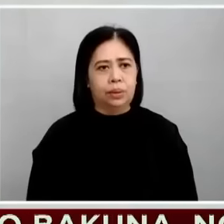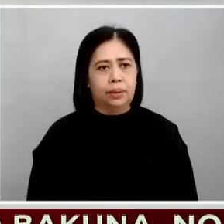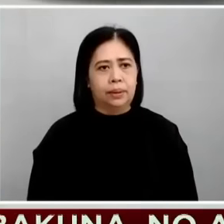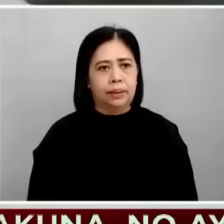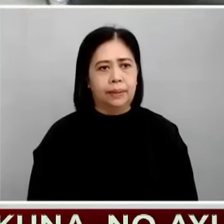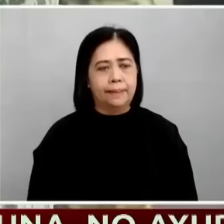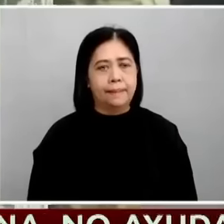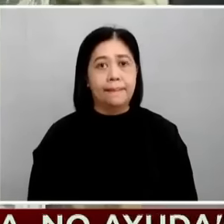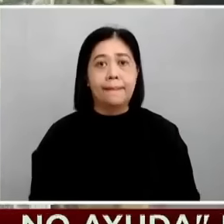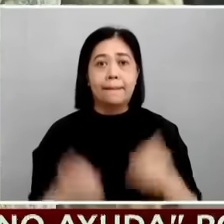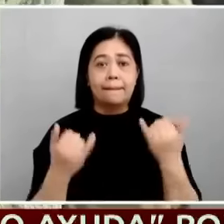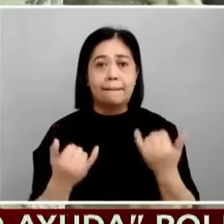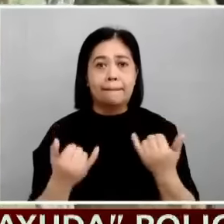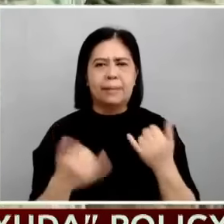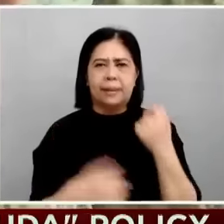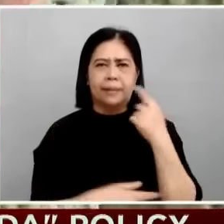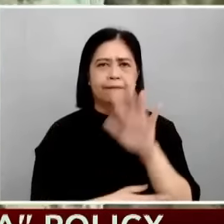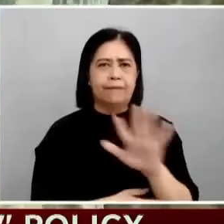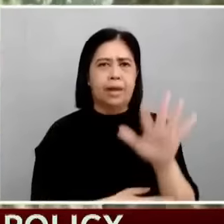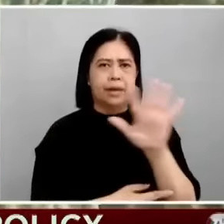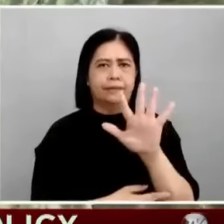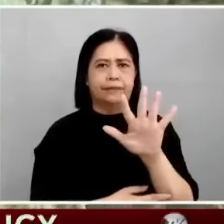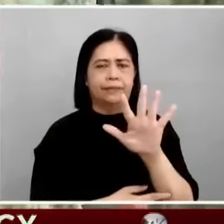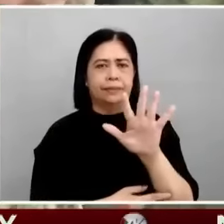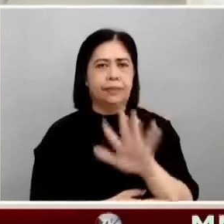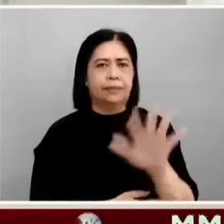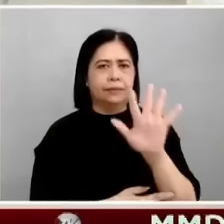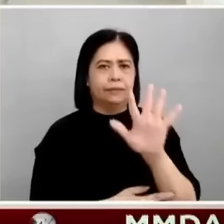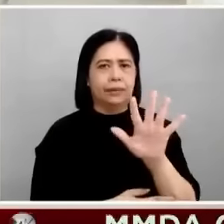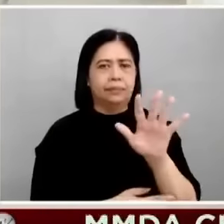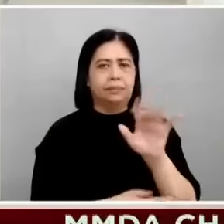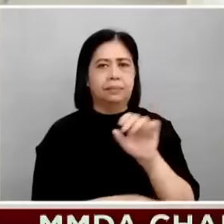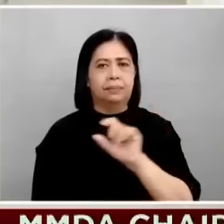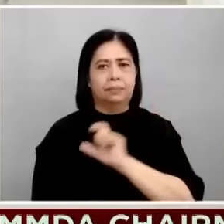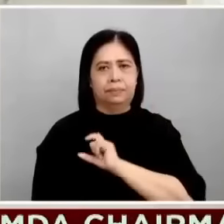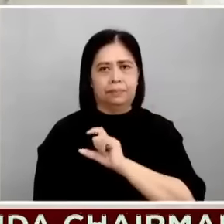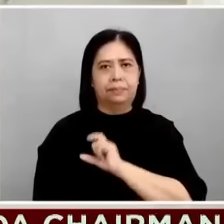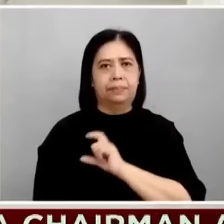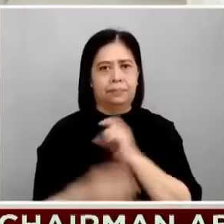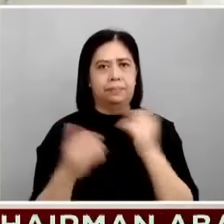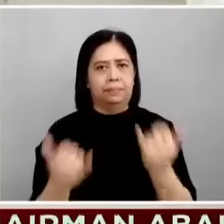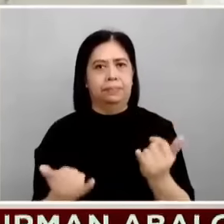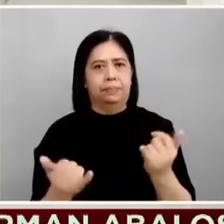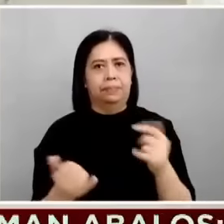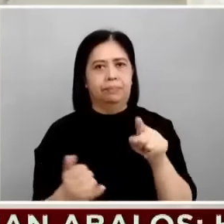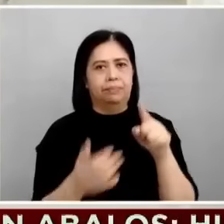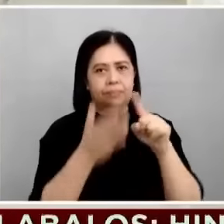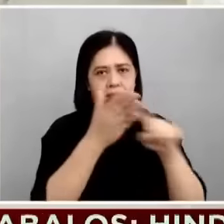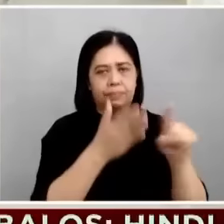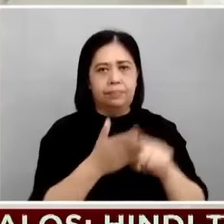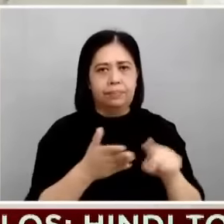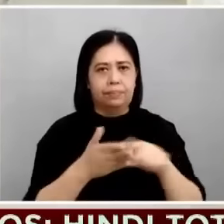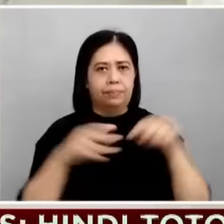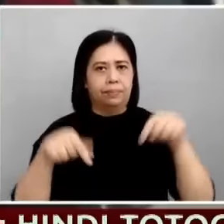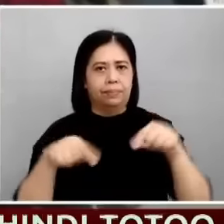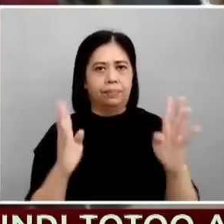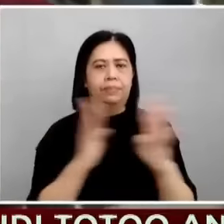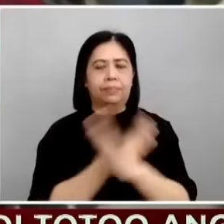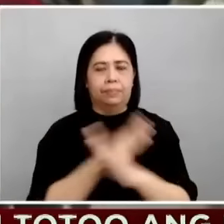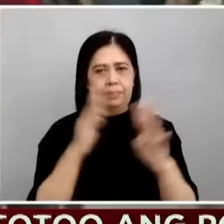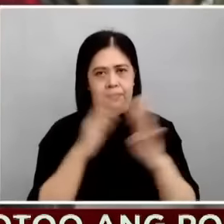Kabayan, ngayon mga lima ang around 5 police personnel yung nakikita natin na naging inspection dito. Rotation din sila